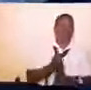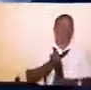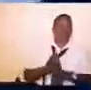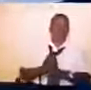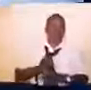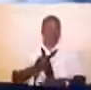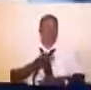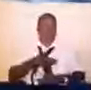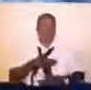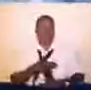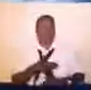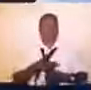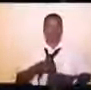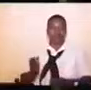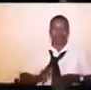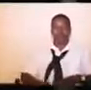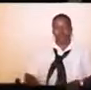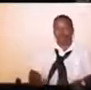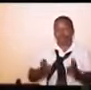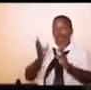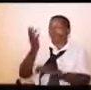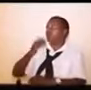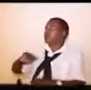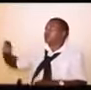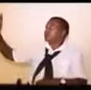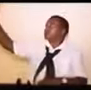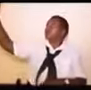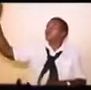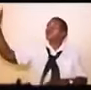uchitwe pa mweo wanji ufwayo we